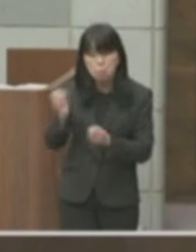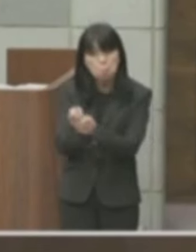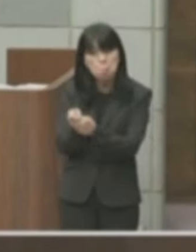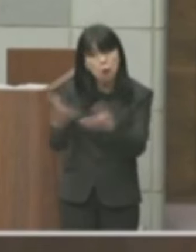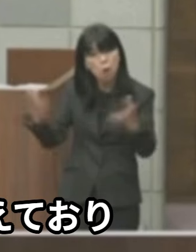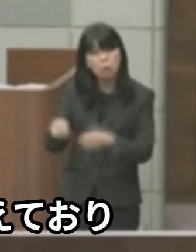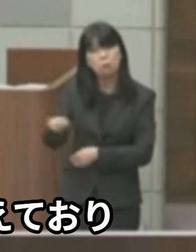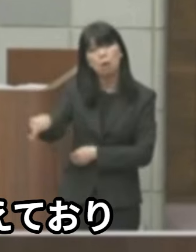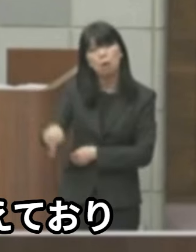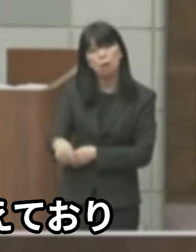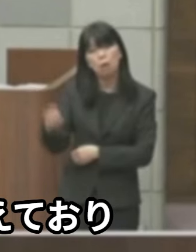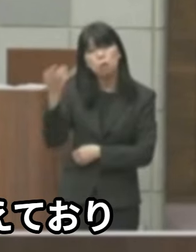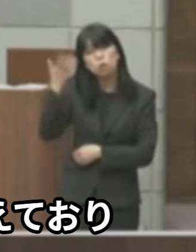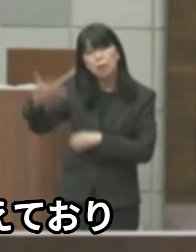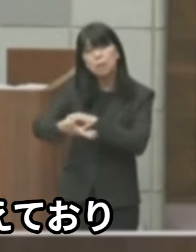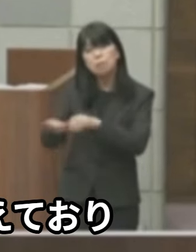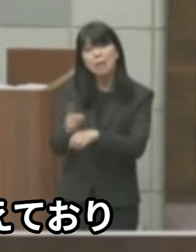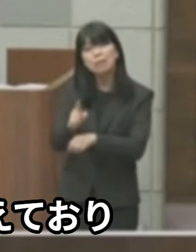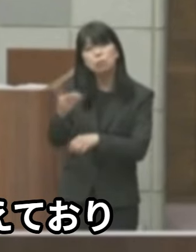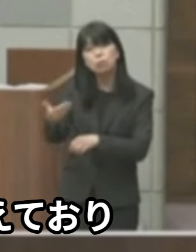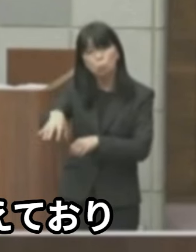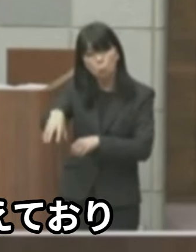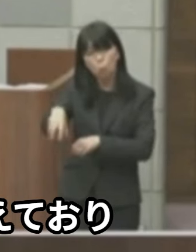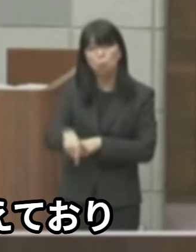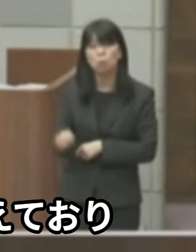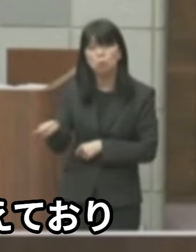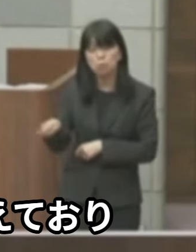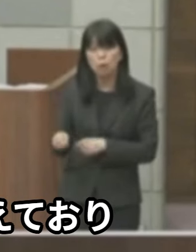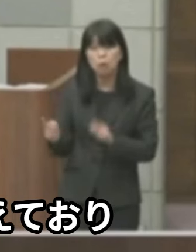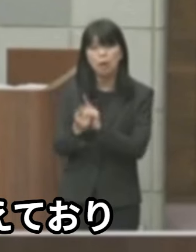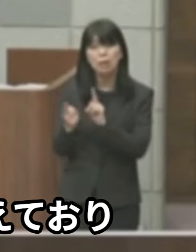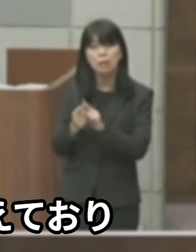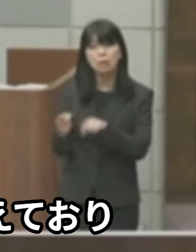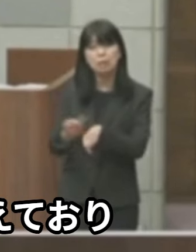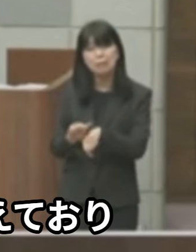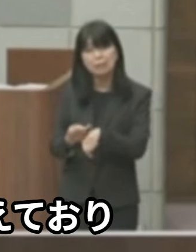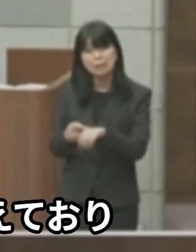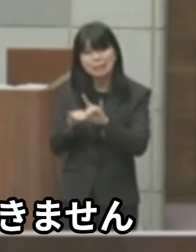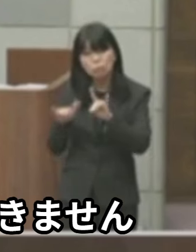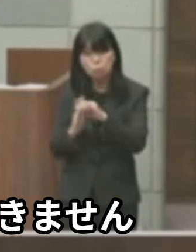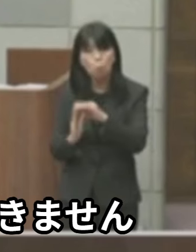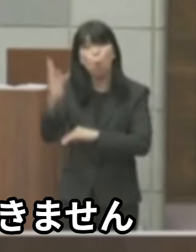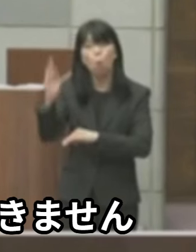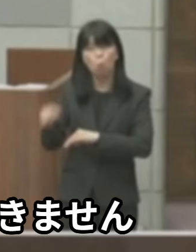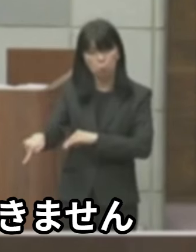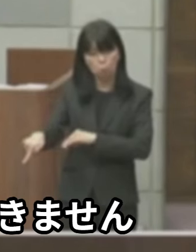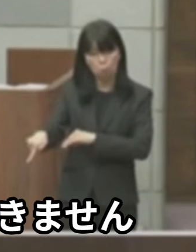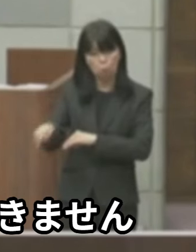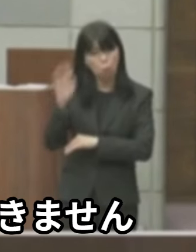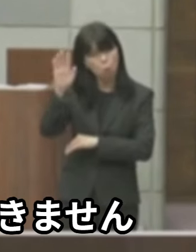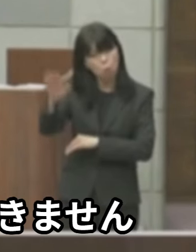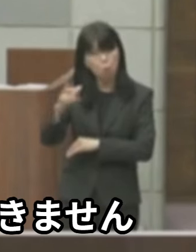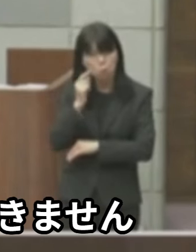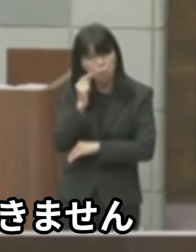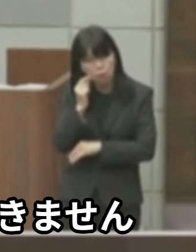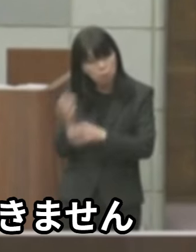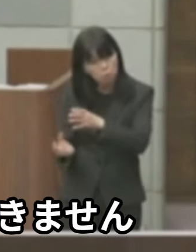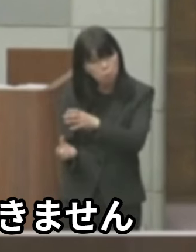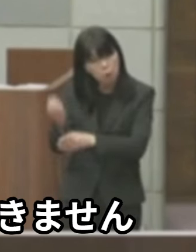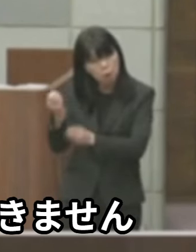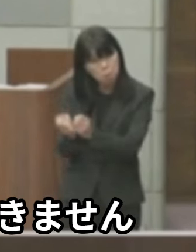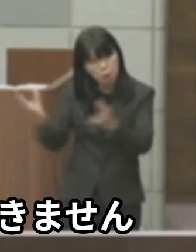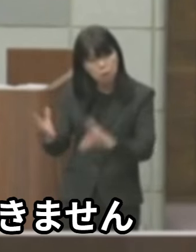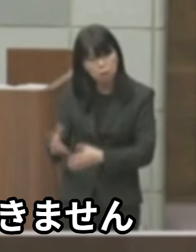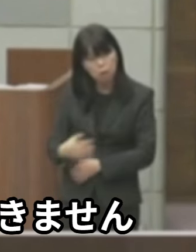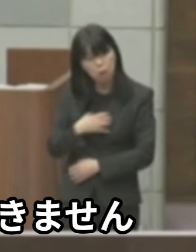事故があった夢洲1区で採用された対策基準濃度を超えており、今後も同様の事故が起きる可能